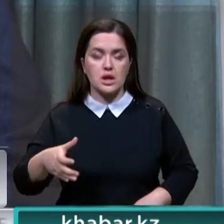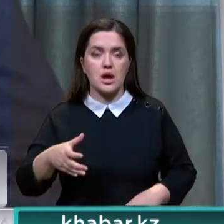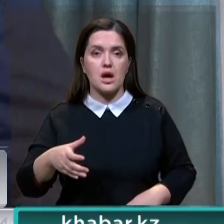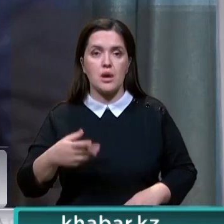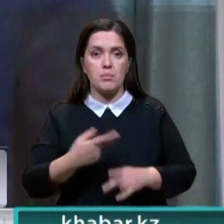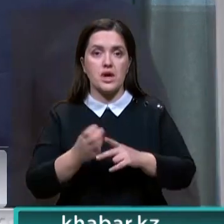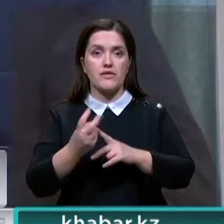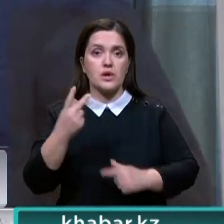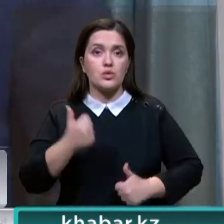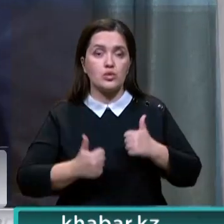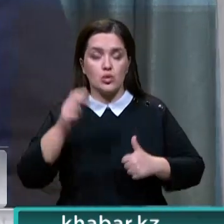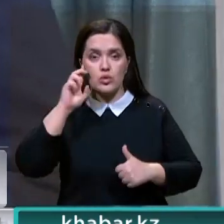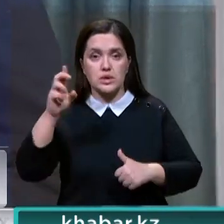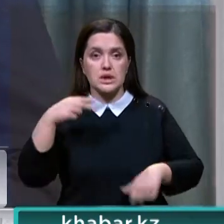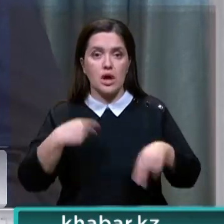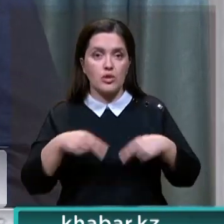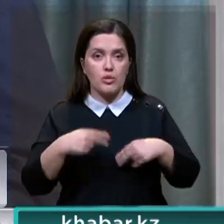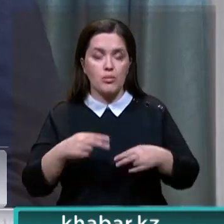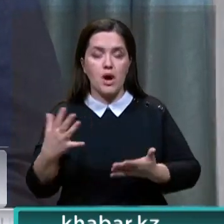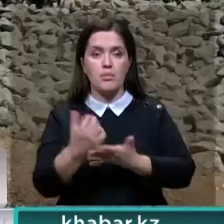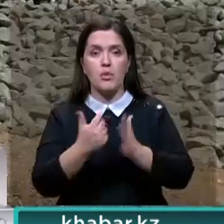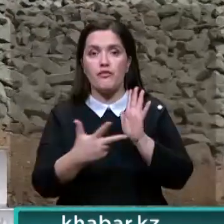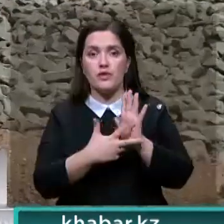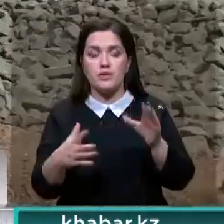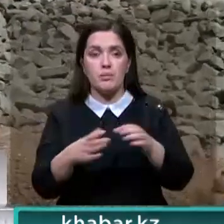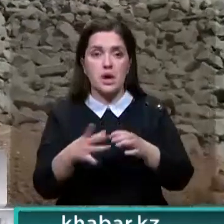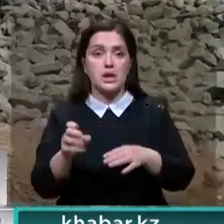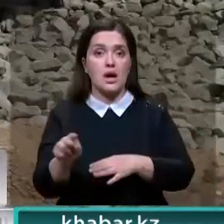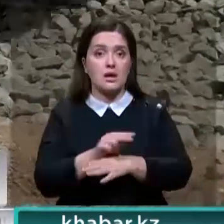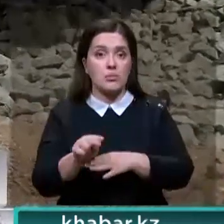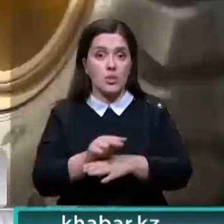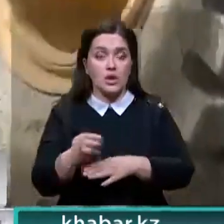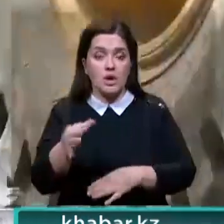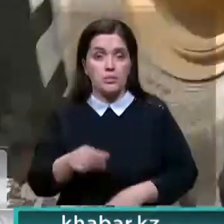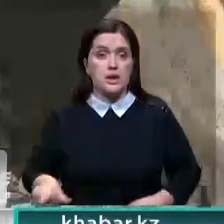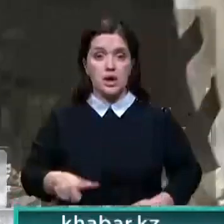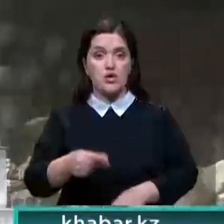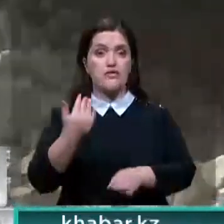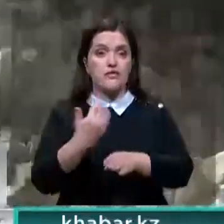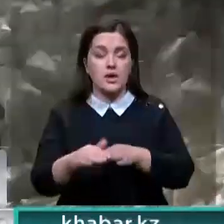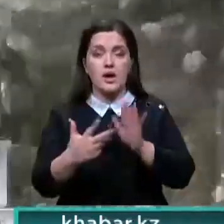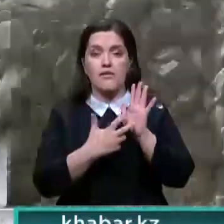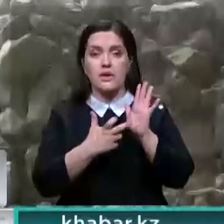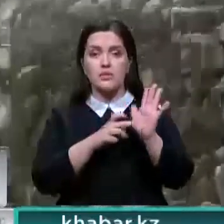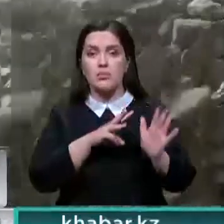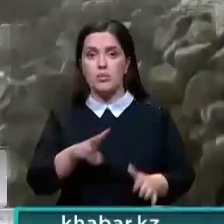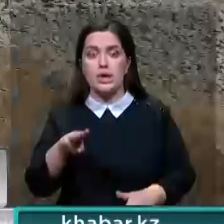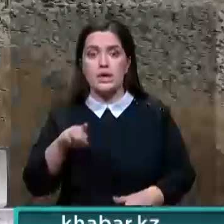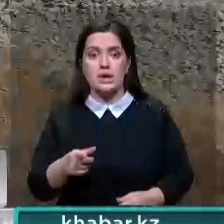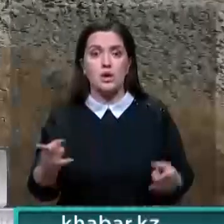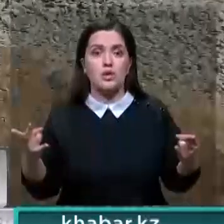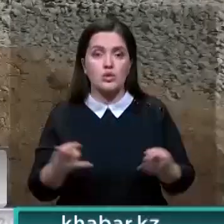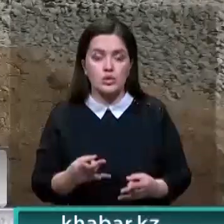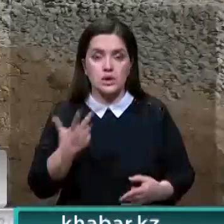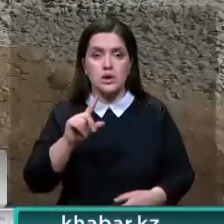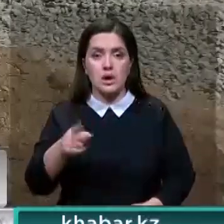конкурсов государственных закупок, определено 8 подрядчиков. На ремонт областных дорог в нынешнем году выделено 800 миллионов тенге, а нужно